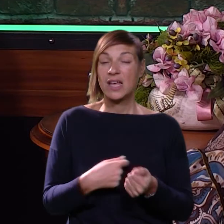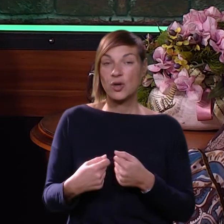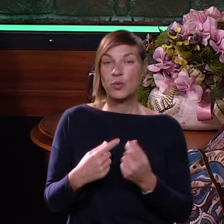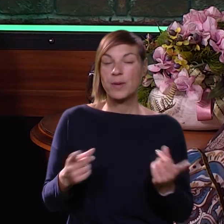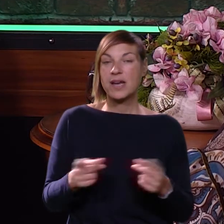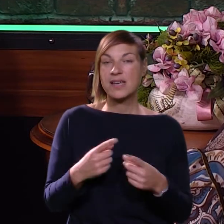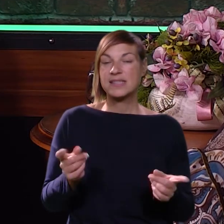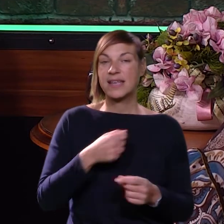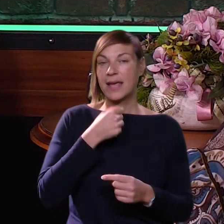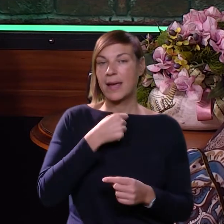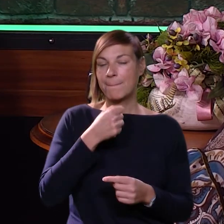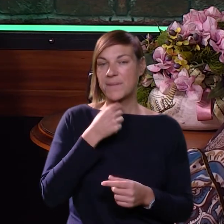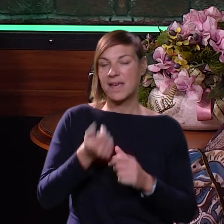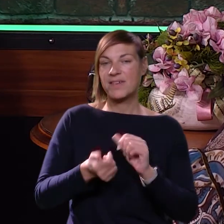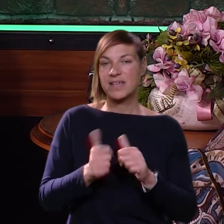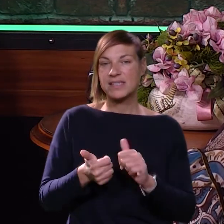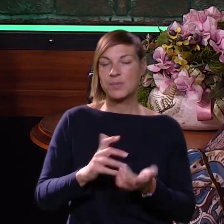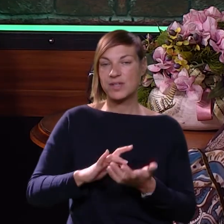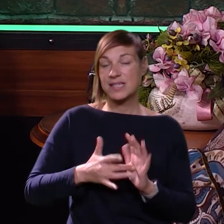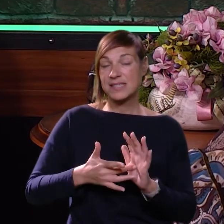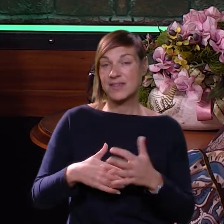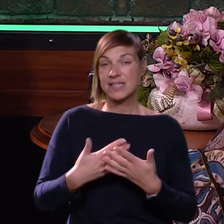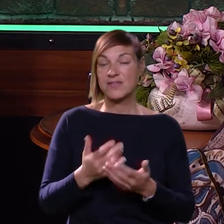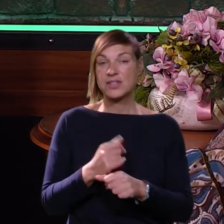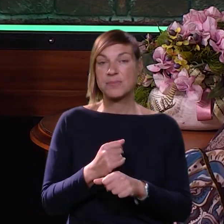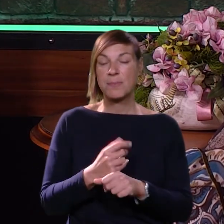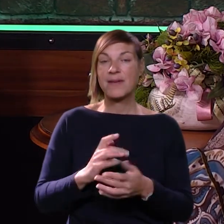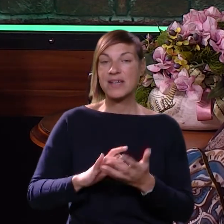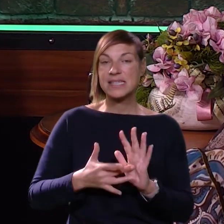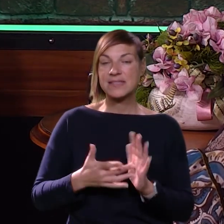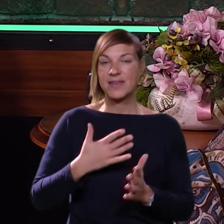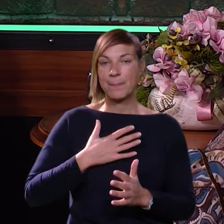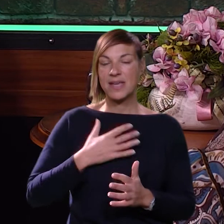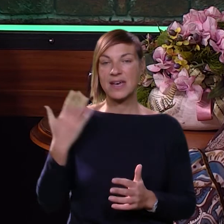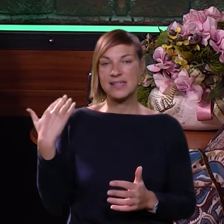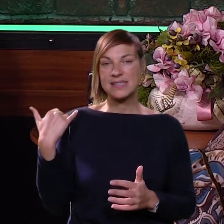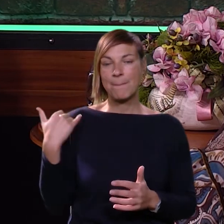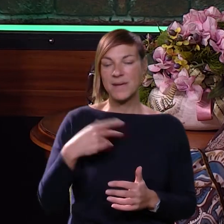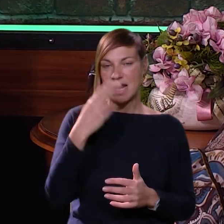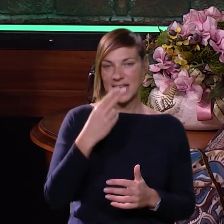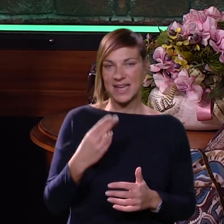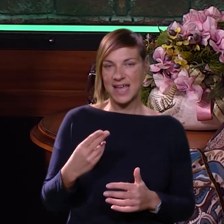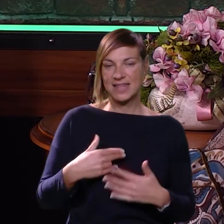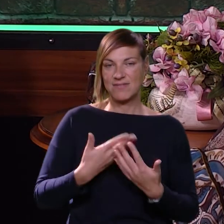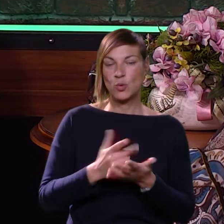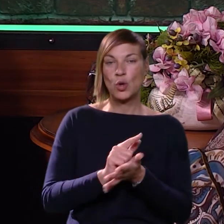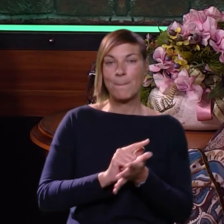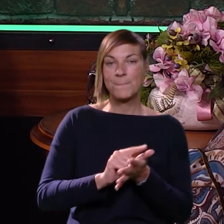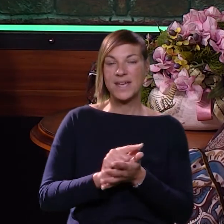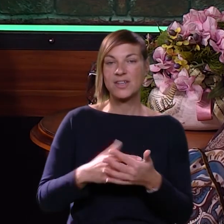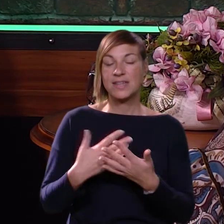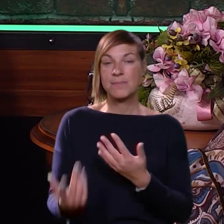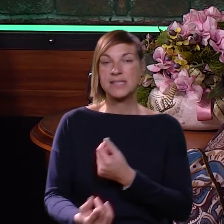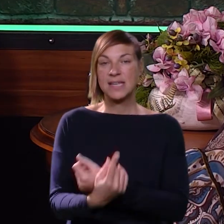grupa raznih i pjevanja i sporta i svega i svačega. Stvarno smo se bavili svime i ja sam bila vrlo kreativna u tom